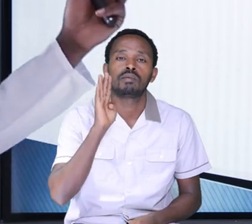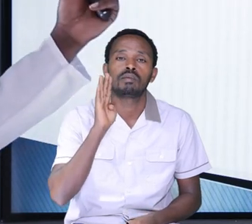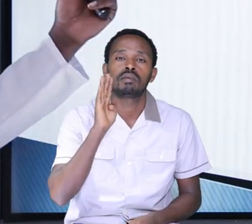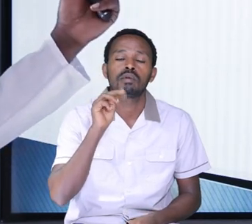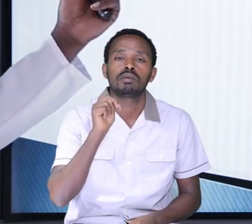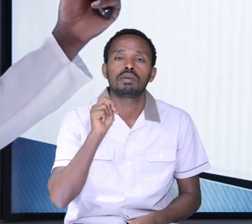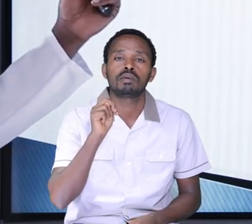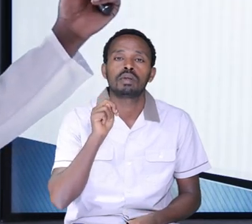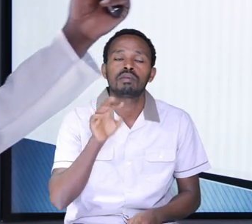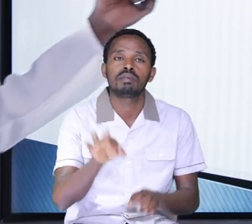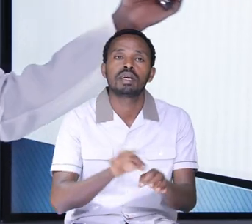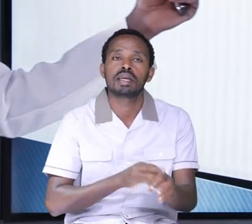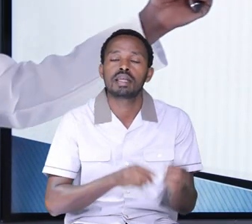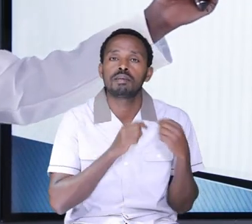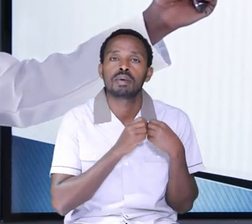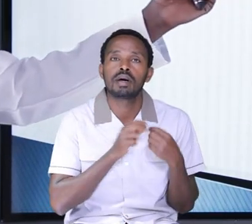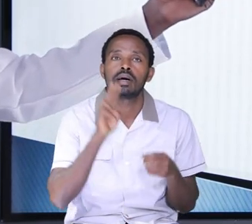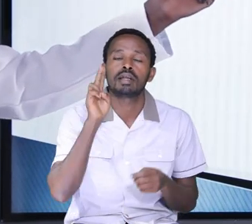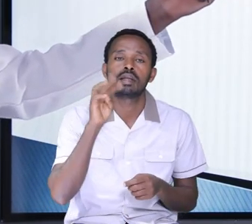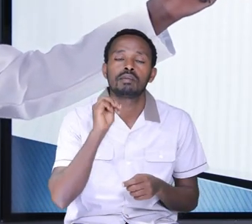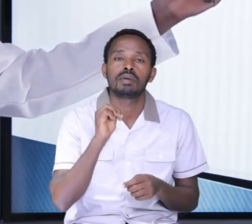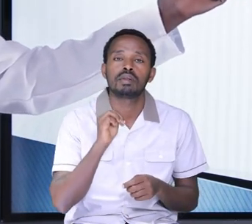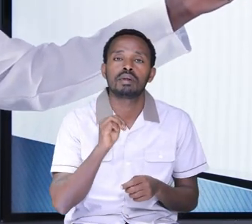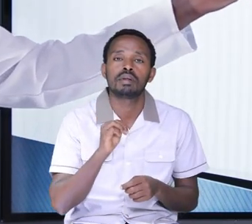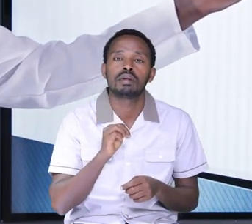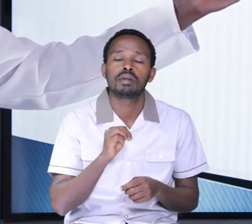meetira akkasumas fageenyi humna sochooftuun adeemame